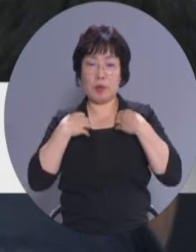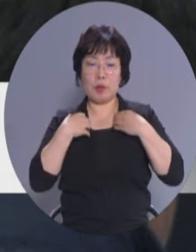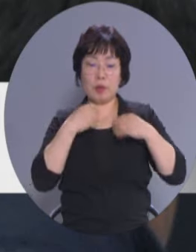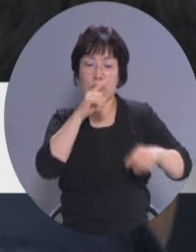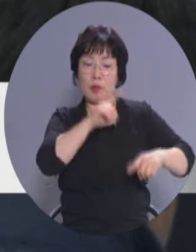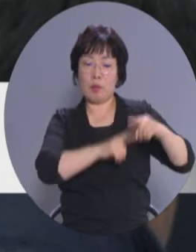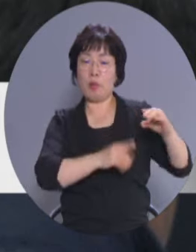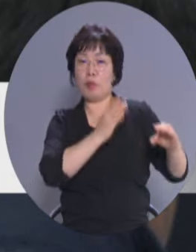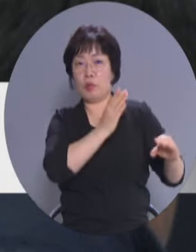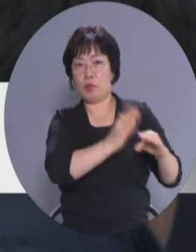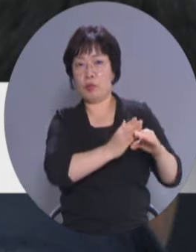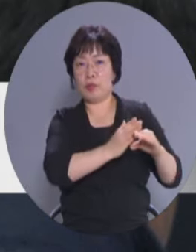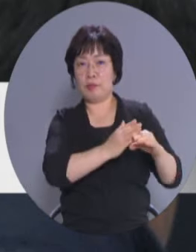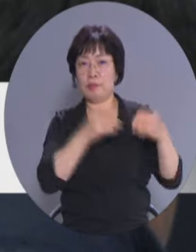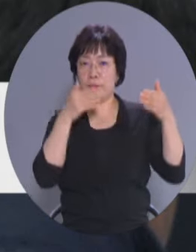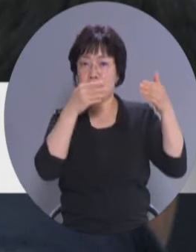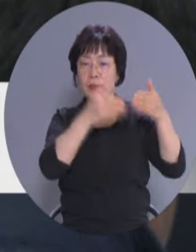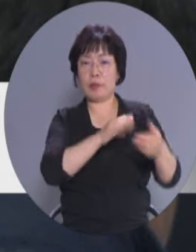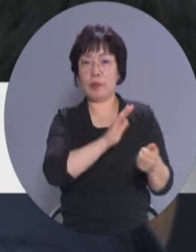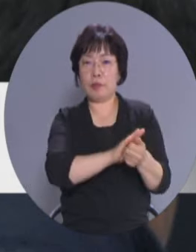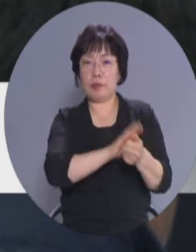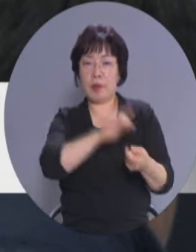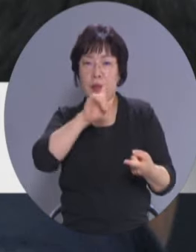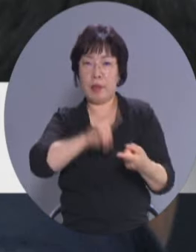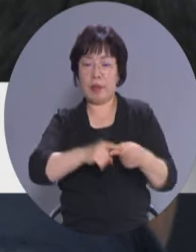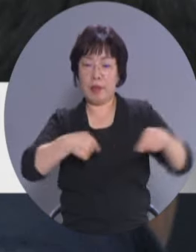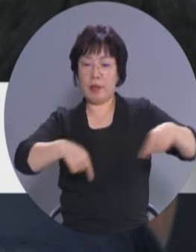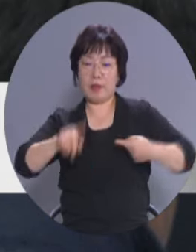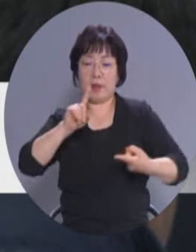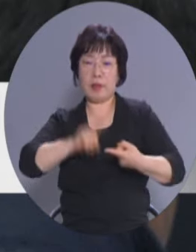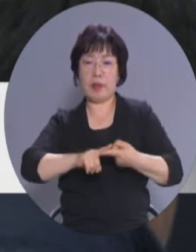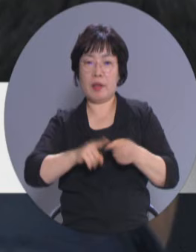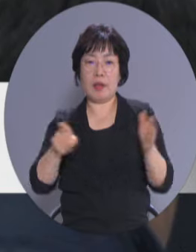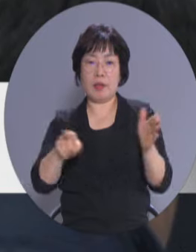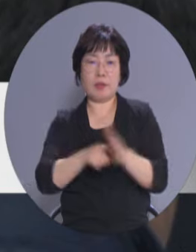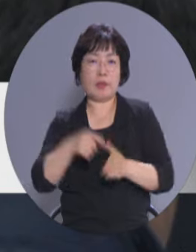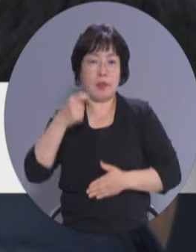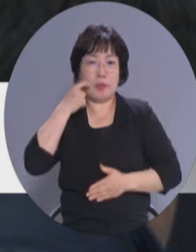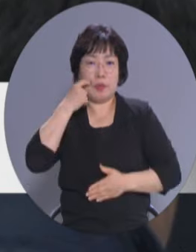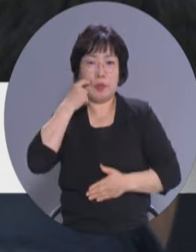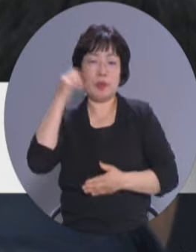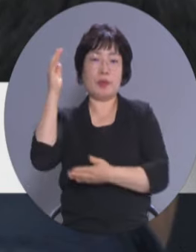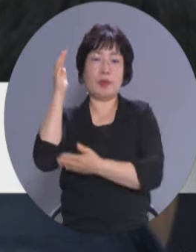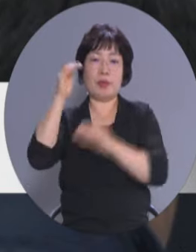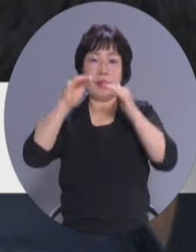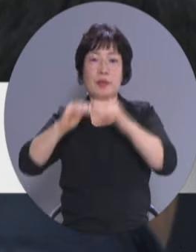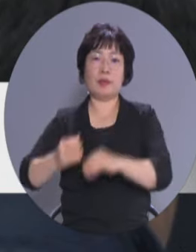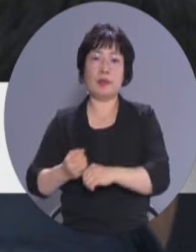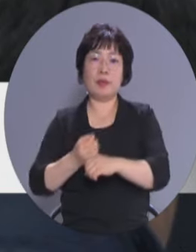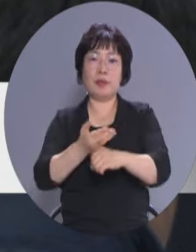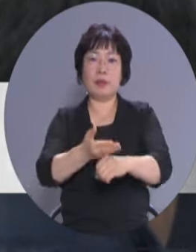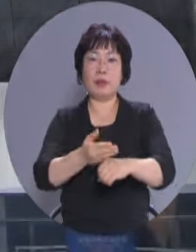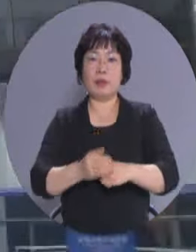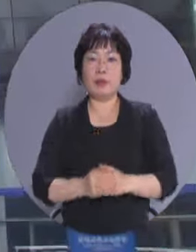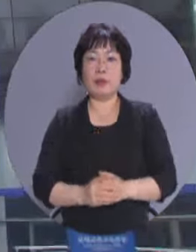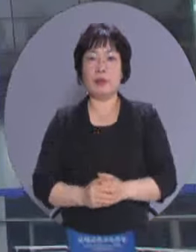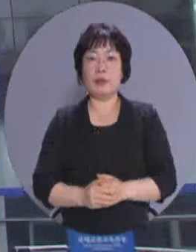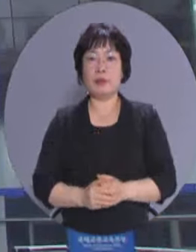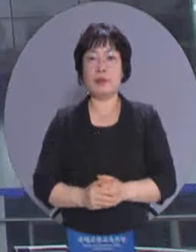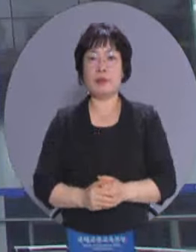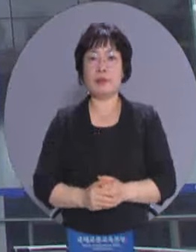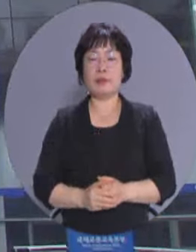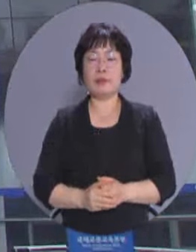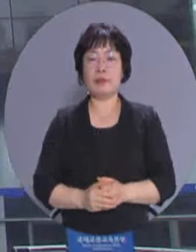중심으로 기울어졌다며 전남도 행정에 대해 강한 불신을 드러냈습니다. 김주희 기자입니다.